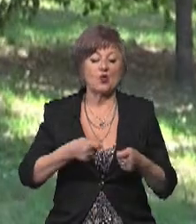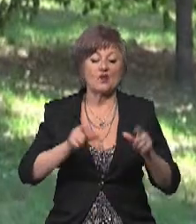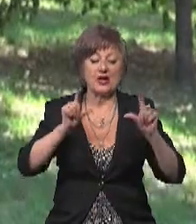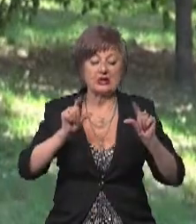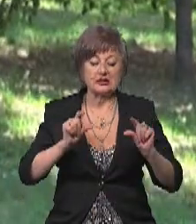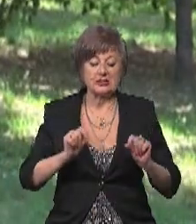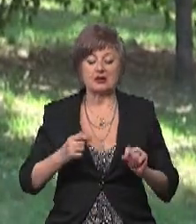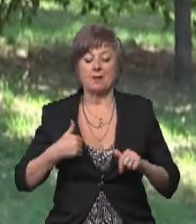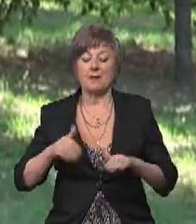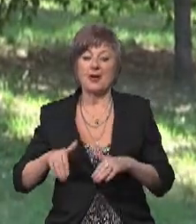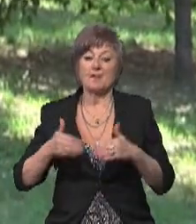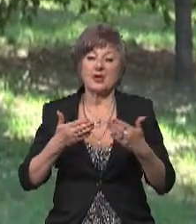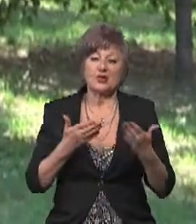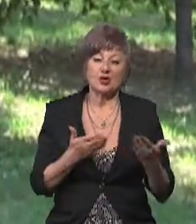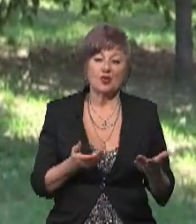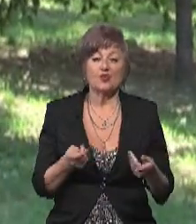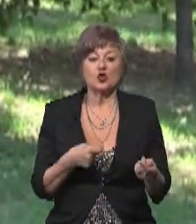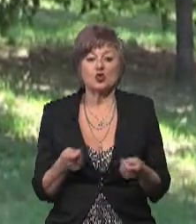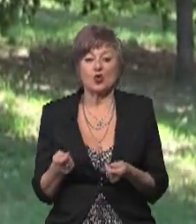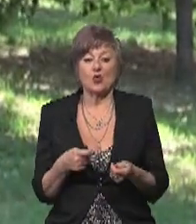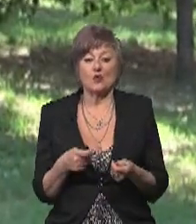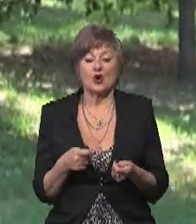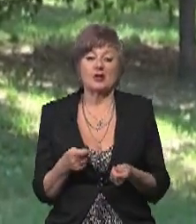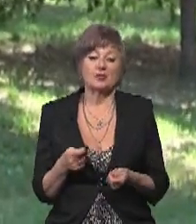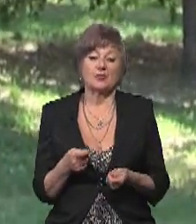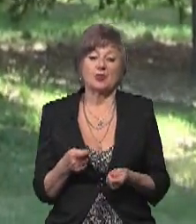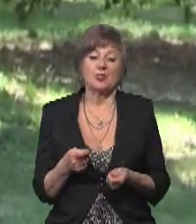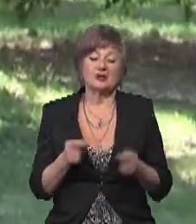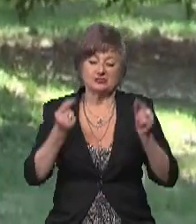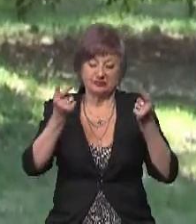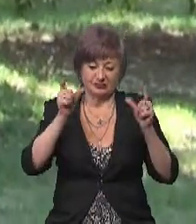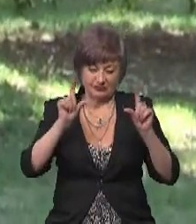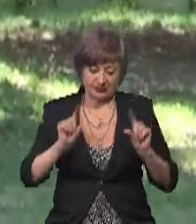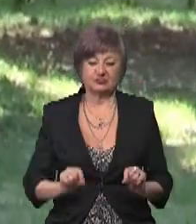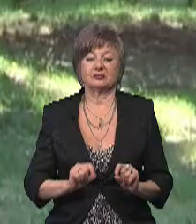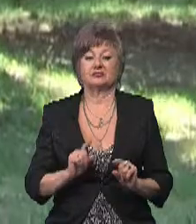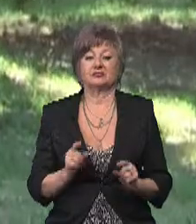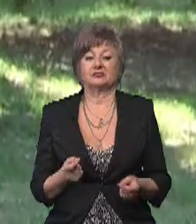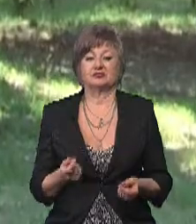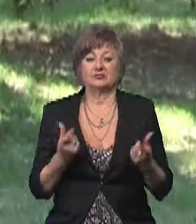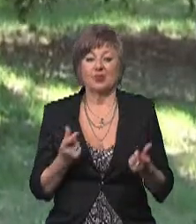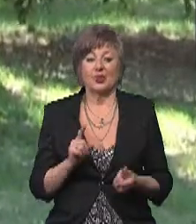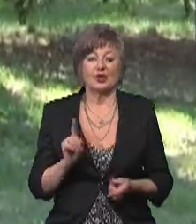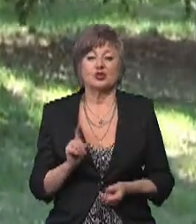вам запропонуємо товари за більш нижчими цінами, які вас